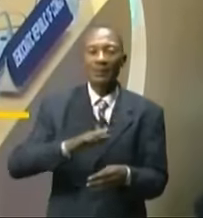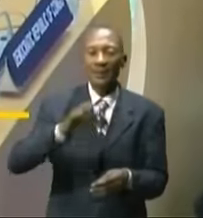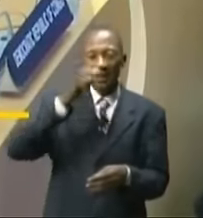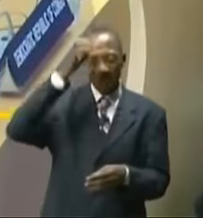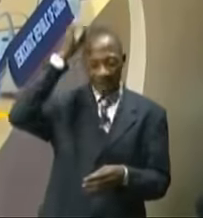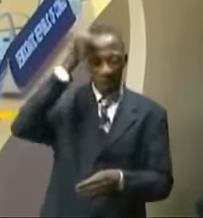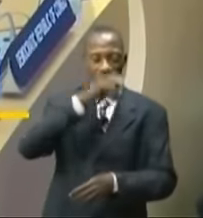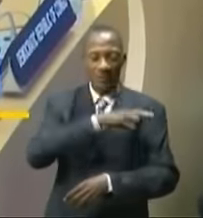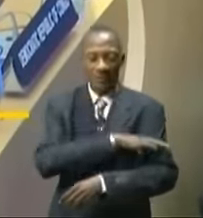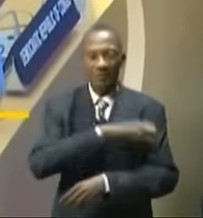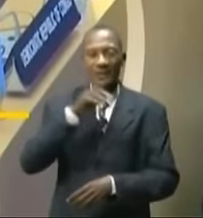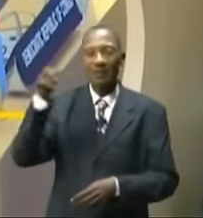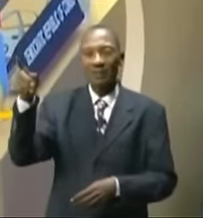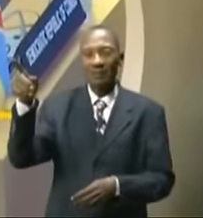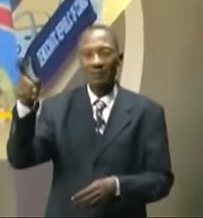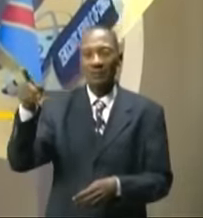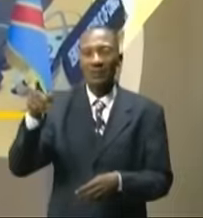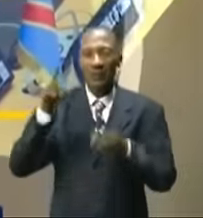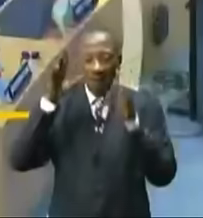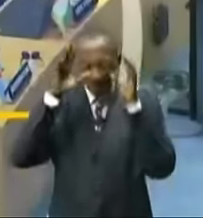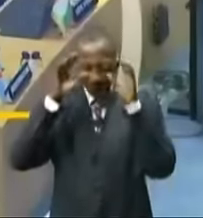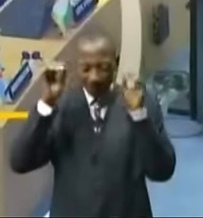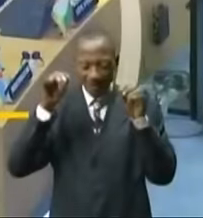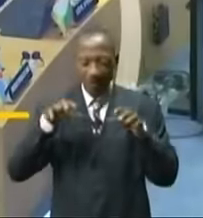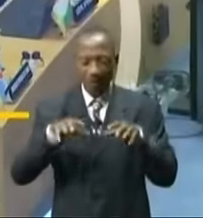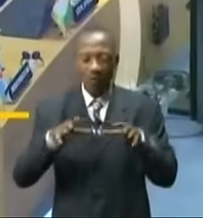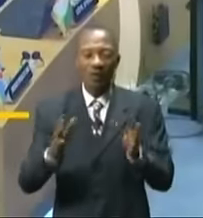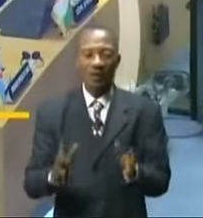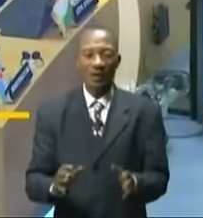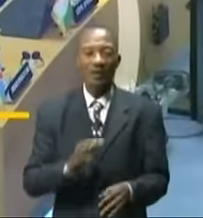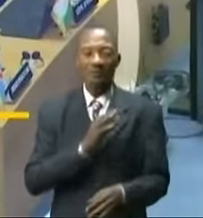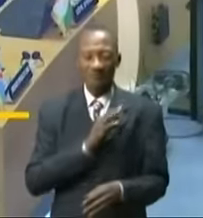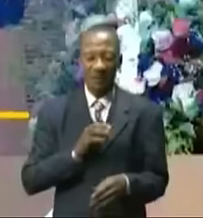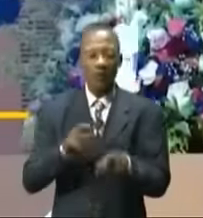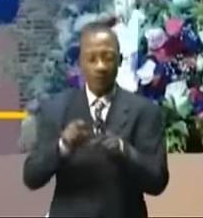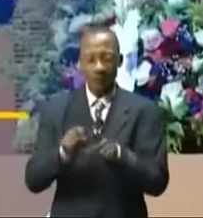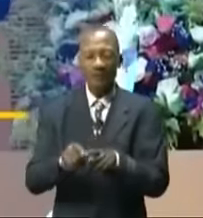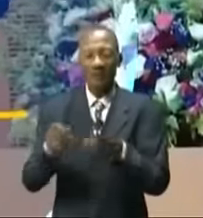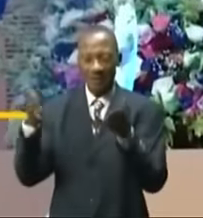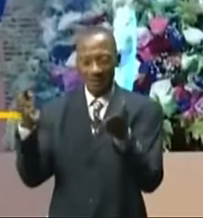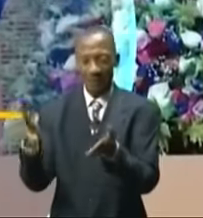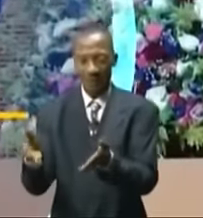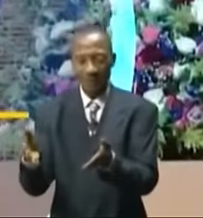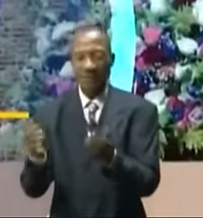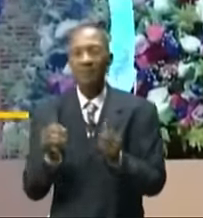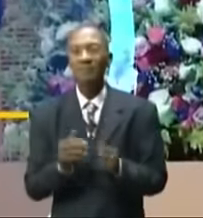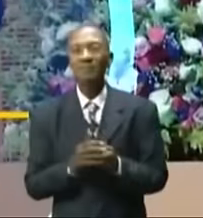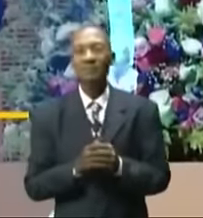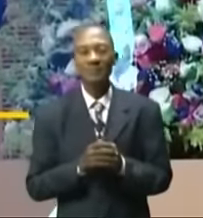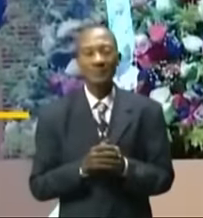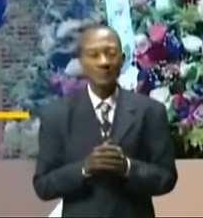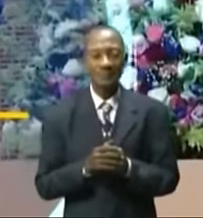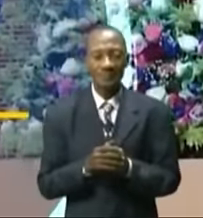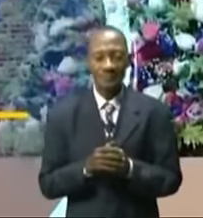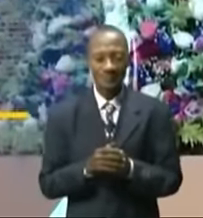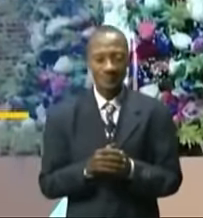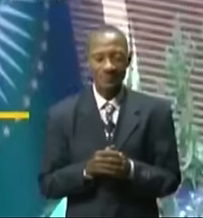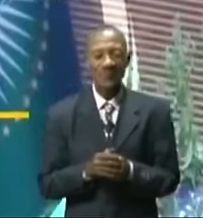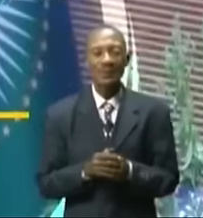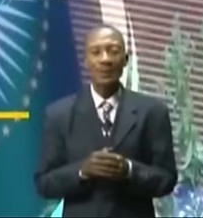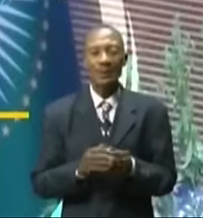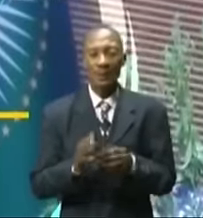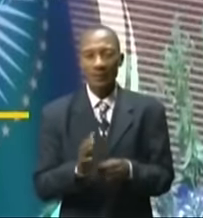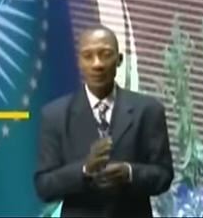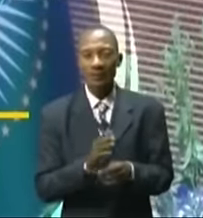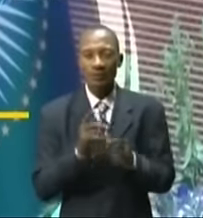C'était en présence de plusieurs dirigeants africains, dont le président congolais Félix-Antoine Tshisekedi Tshilombo. Également dans ce journal, nous vous